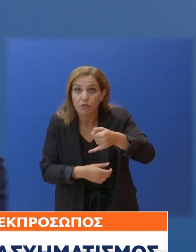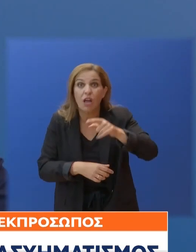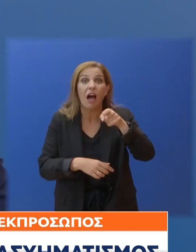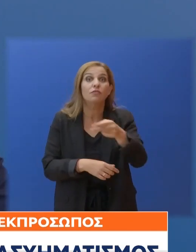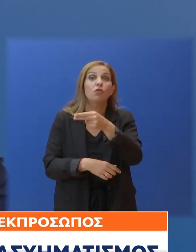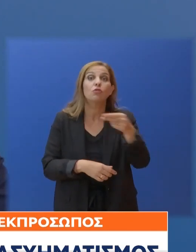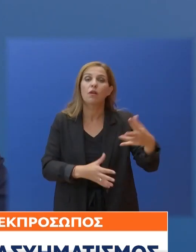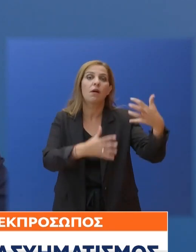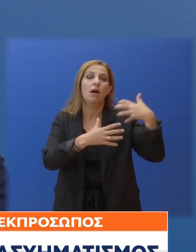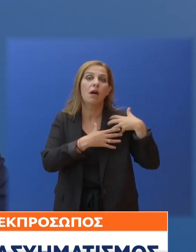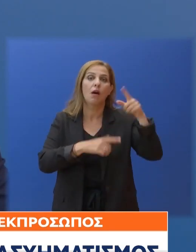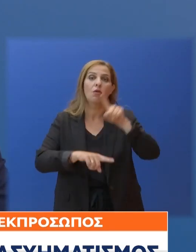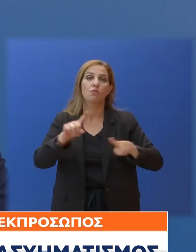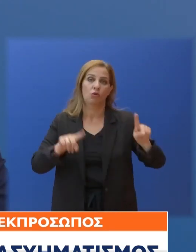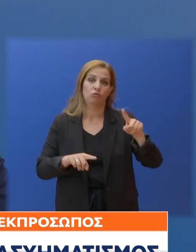αποκλειστικά και μόνο τον Πρωθυπουργό.